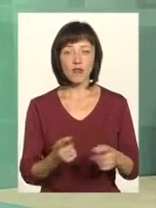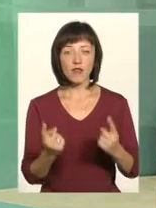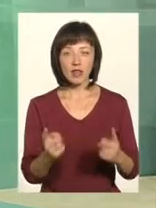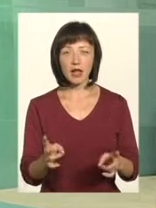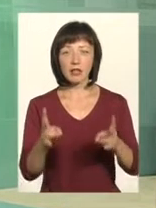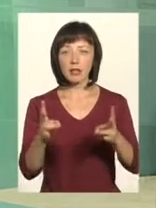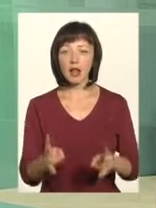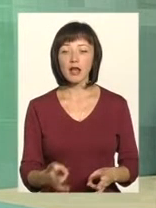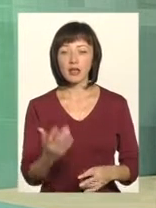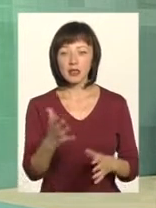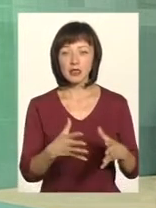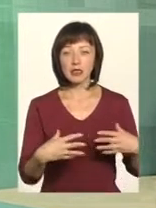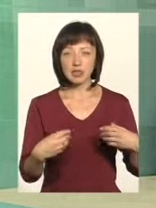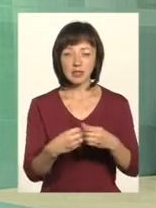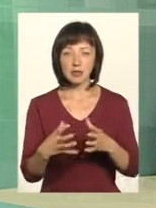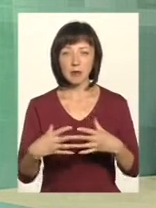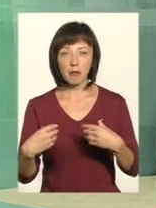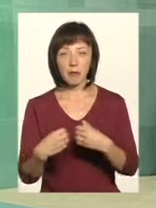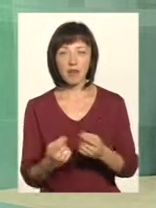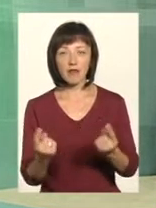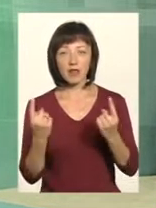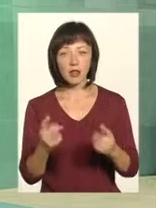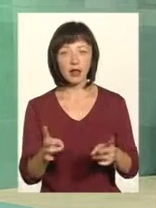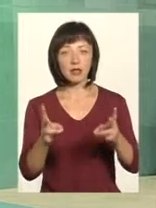лише для їхніх сімей, це є велика трагедія для